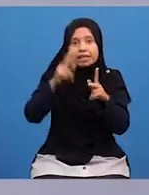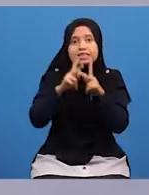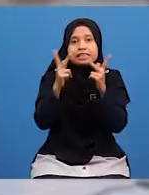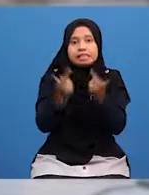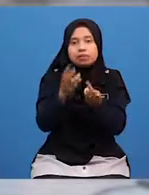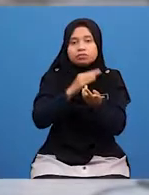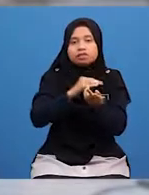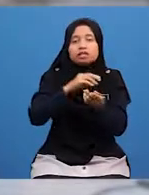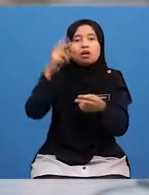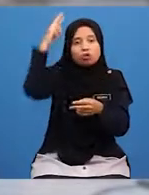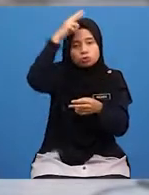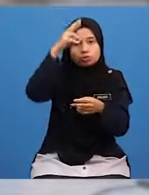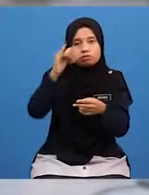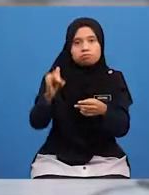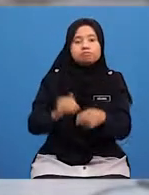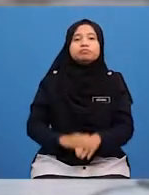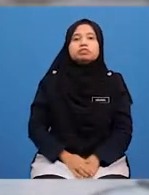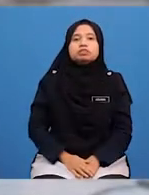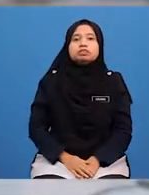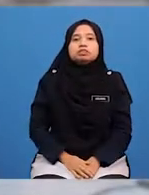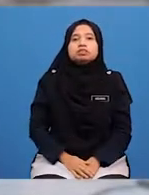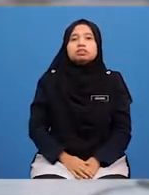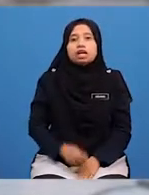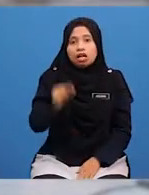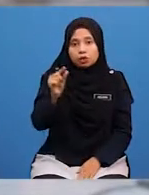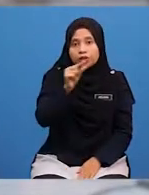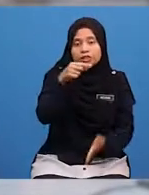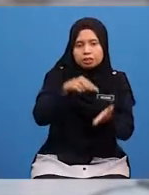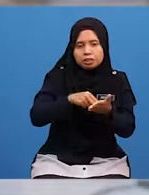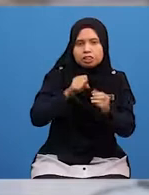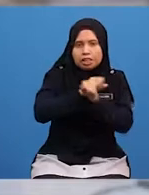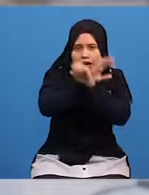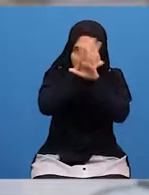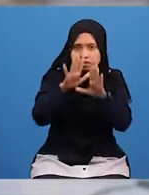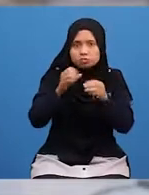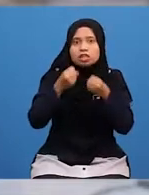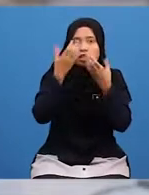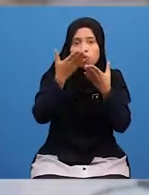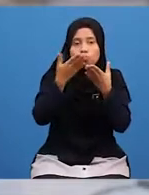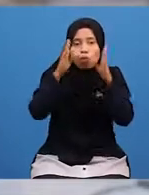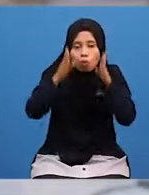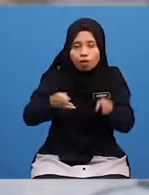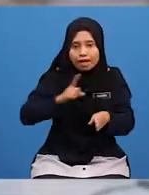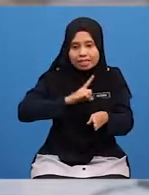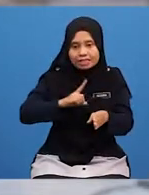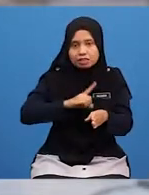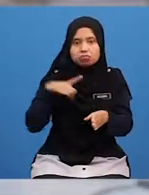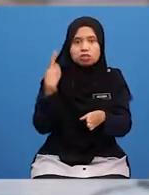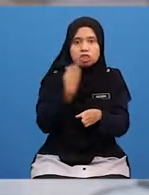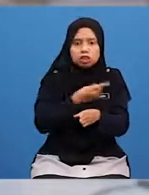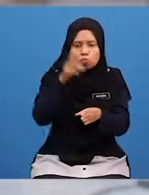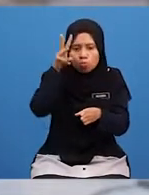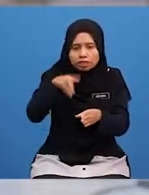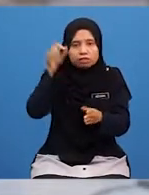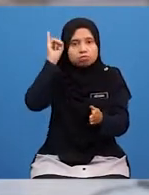rasulnya. Daripada dalil ini jelas menunjukkan bahawa sebagai umat Islam kita wajib beriman